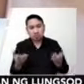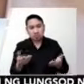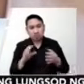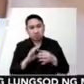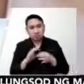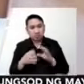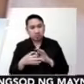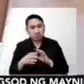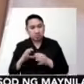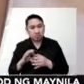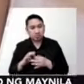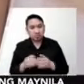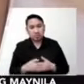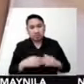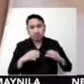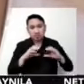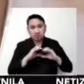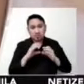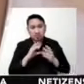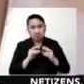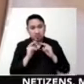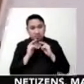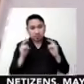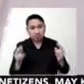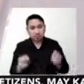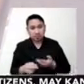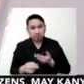GMA integrated news Marie Umali nak tututok 24 Oras